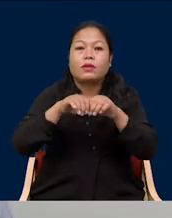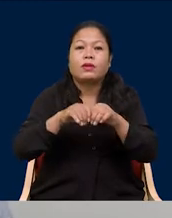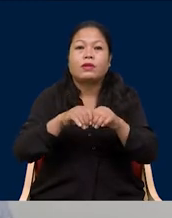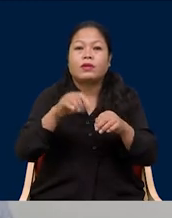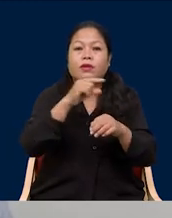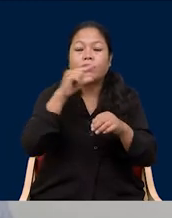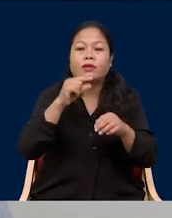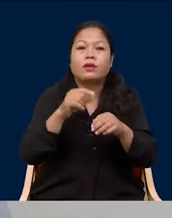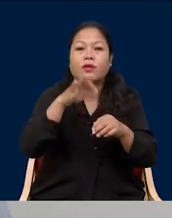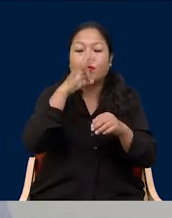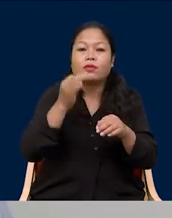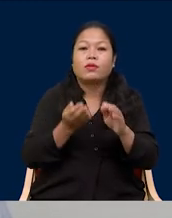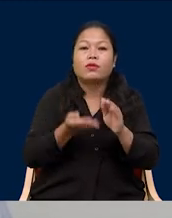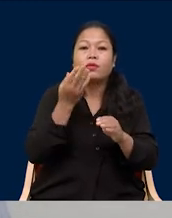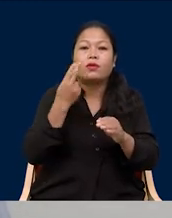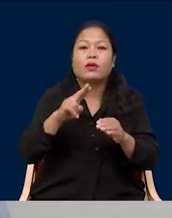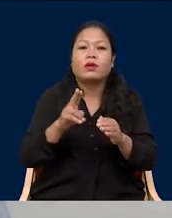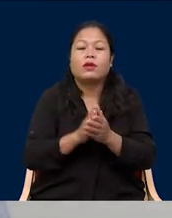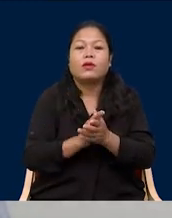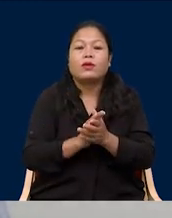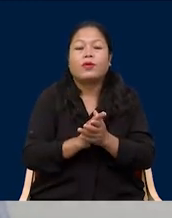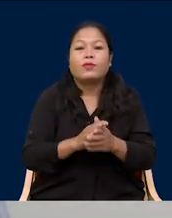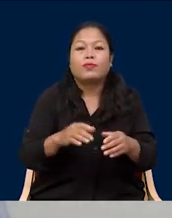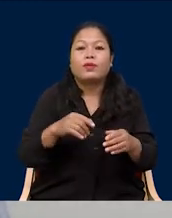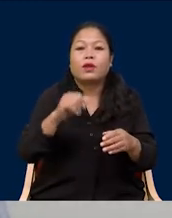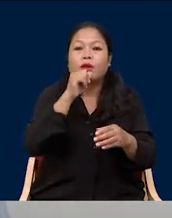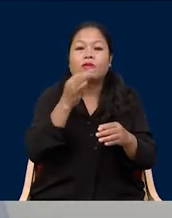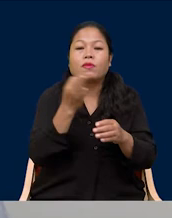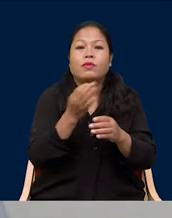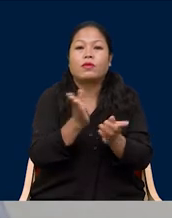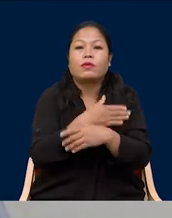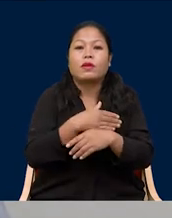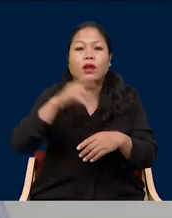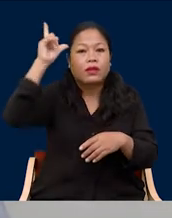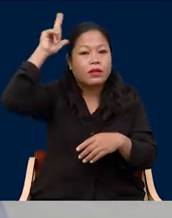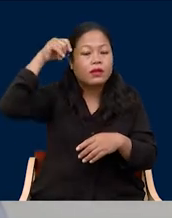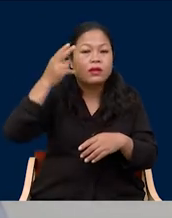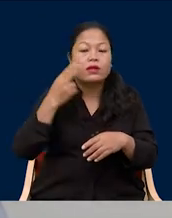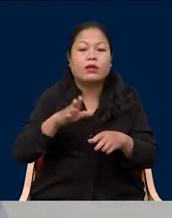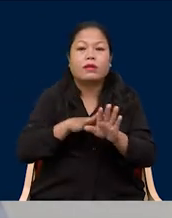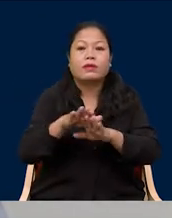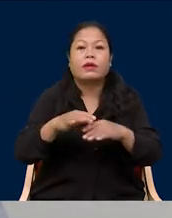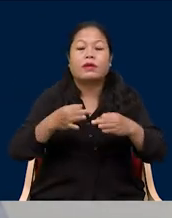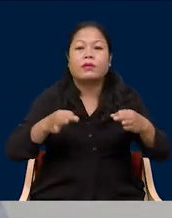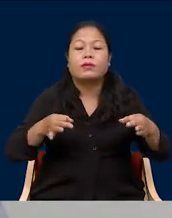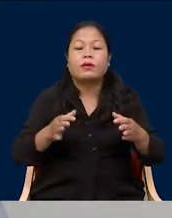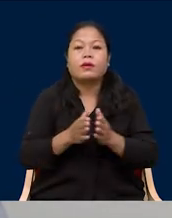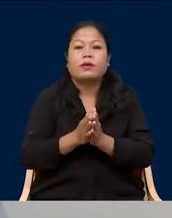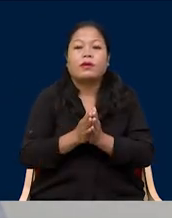सम्बन्धित विषयवस्तुलाई उठान गरेका छौँ। यी न्यूनीकरणको लागि, अनुकूलनको लागि, यो जलवायुजन्य हानि नोक्सानीको लागि, यी सबैको लागि